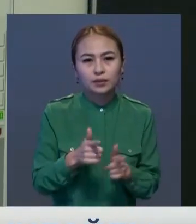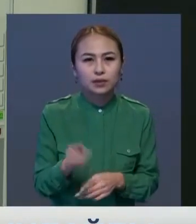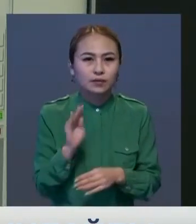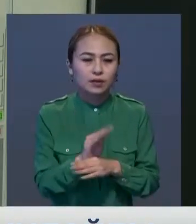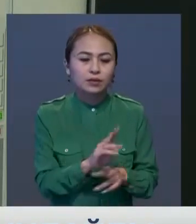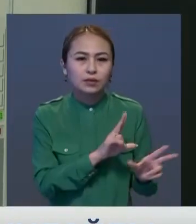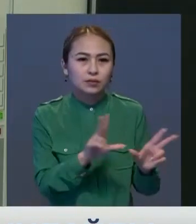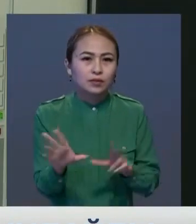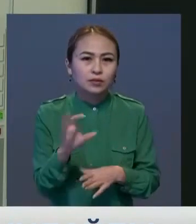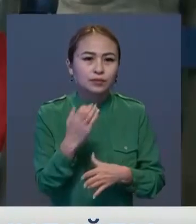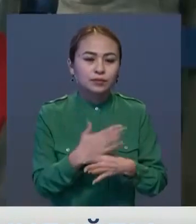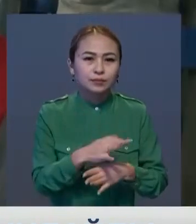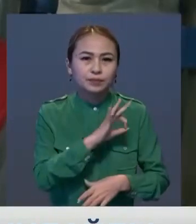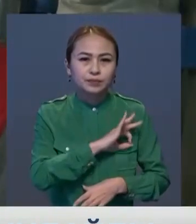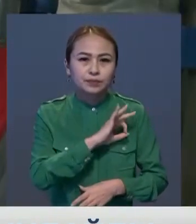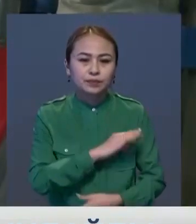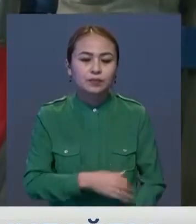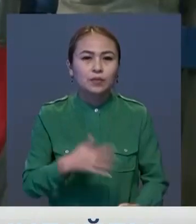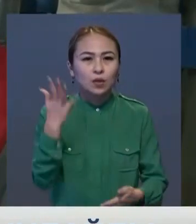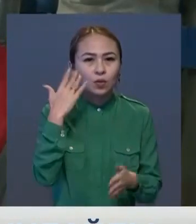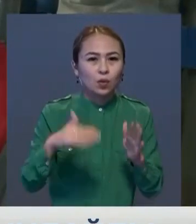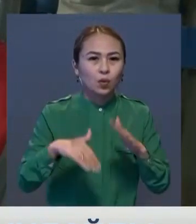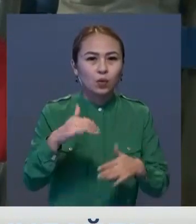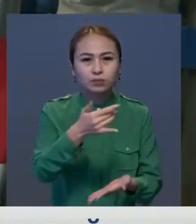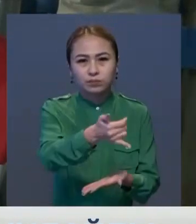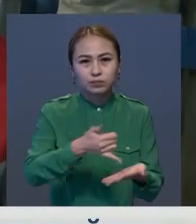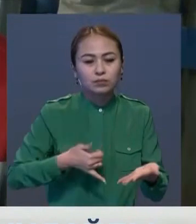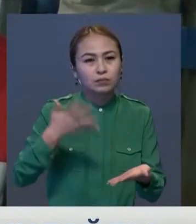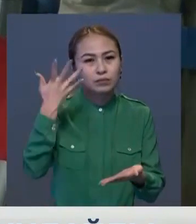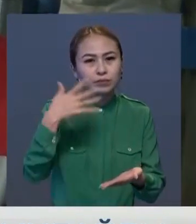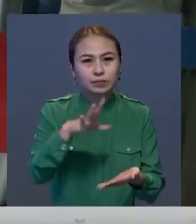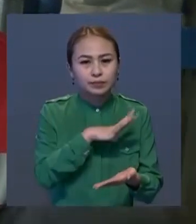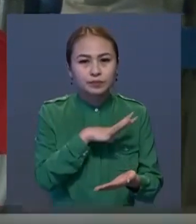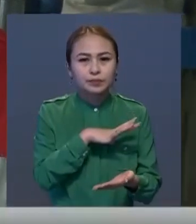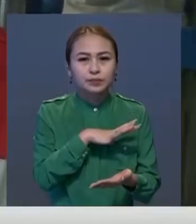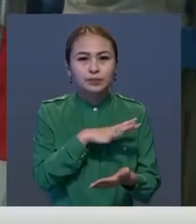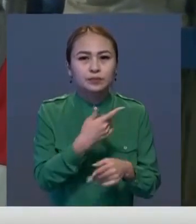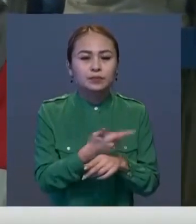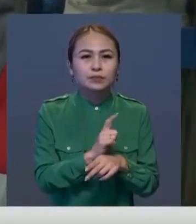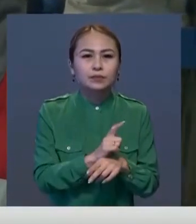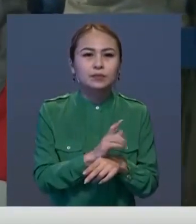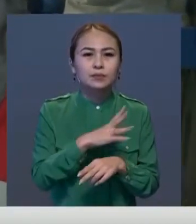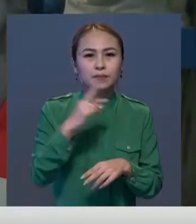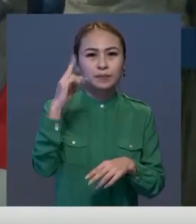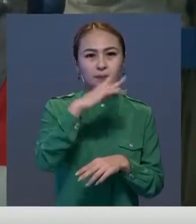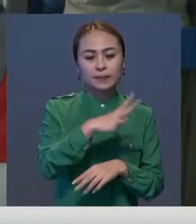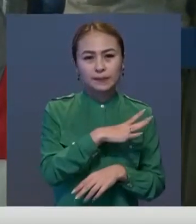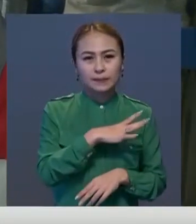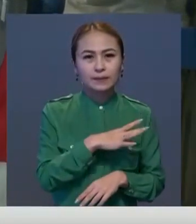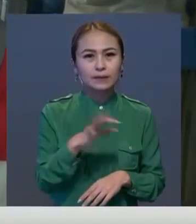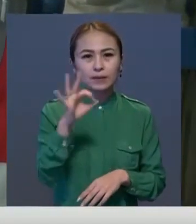кірісін арттыруға көмектесті. Қолмен тескен кезде баяғыда мебельді қолмен тесілген жағдайда бұл қате кететін